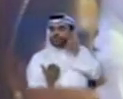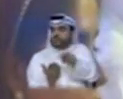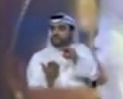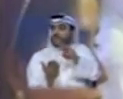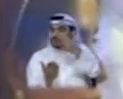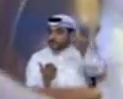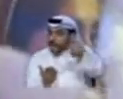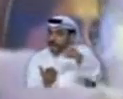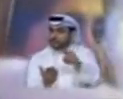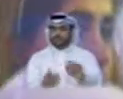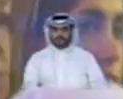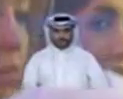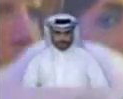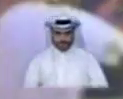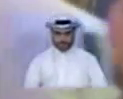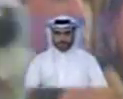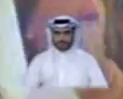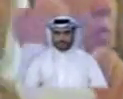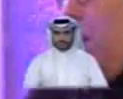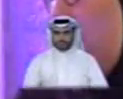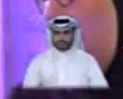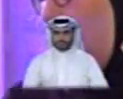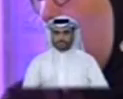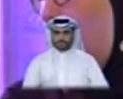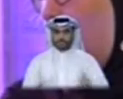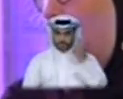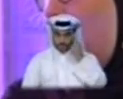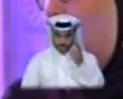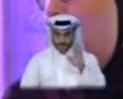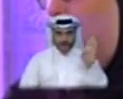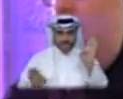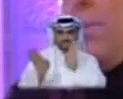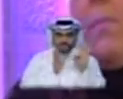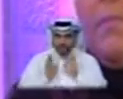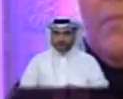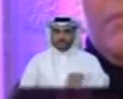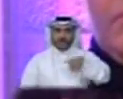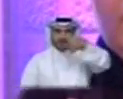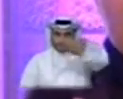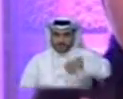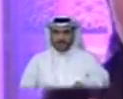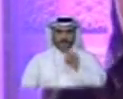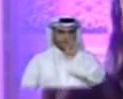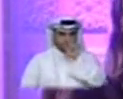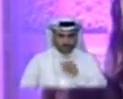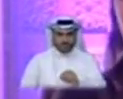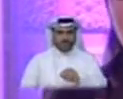عدد من الامتيازات. مواقع التواصل الاجتماعي غالبيتها